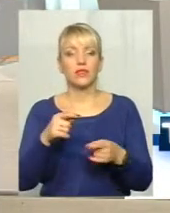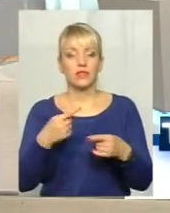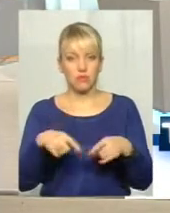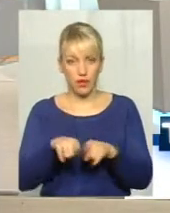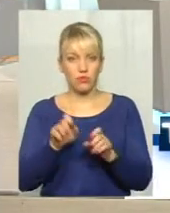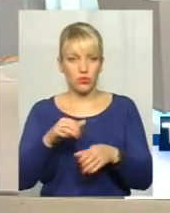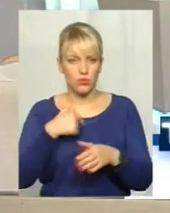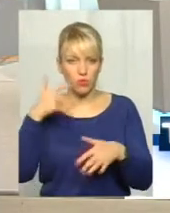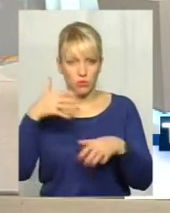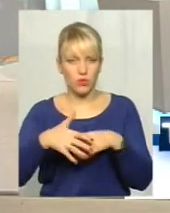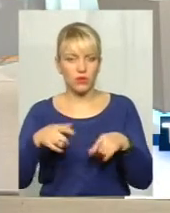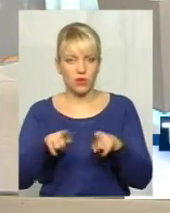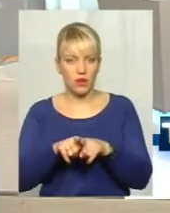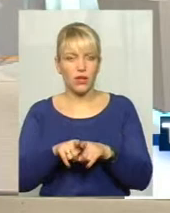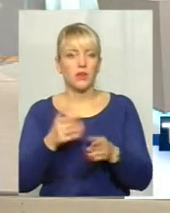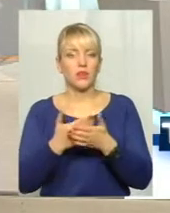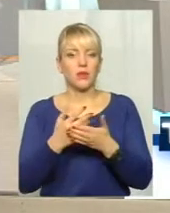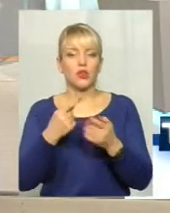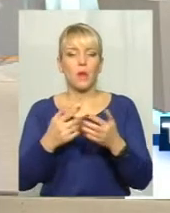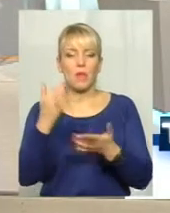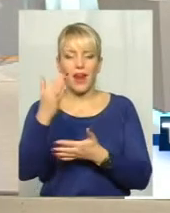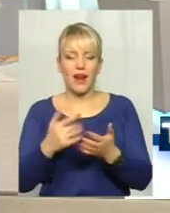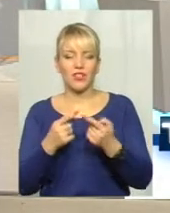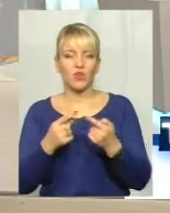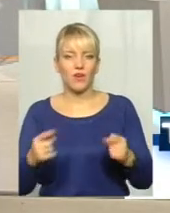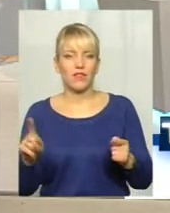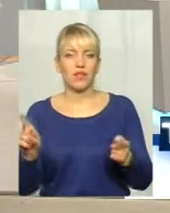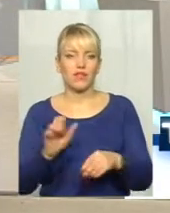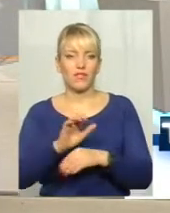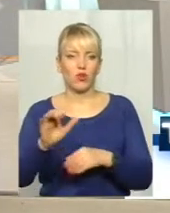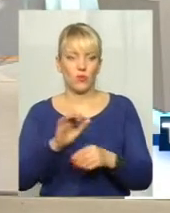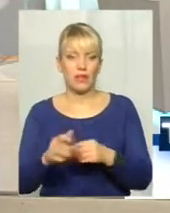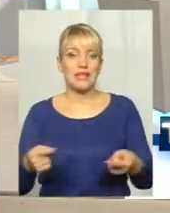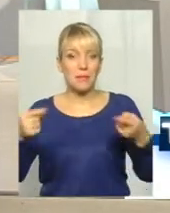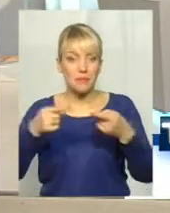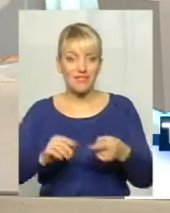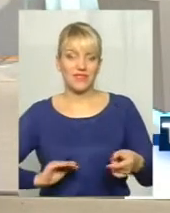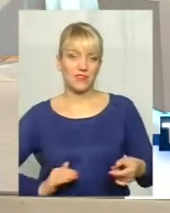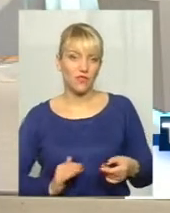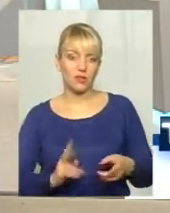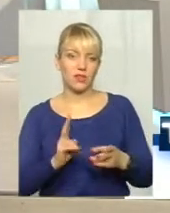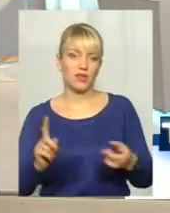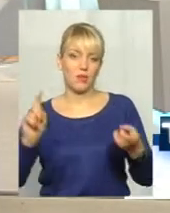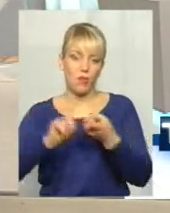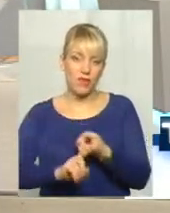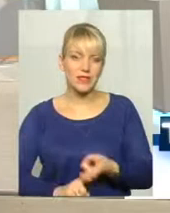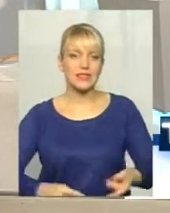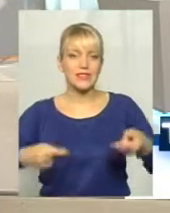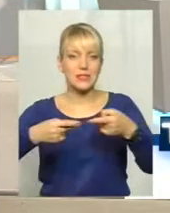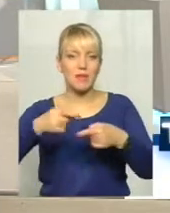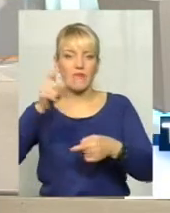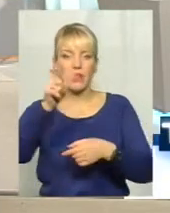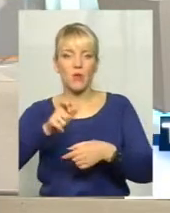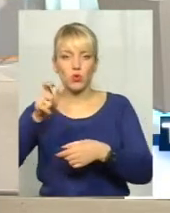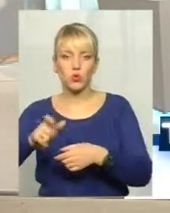що затвердять перелік тих товарів, які виробляють певні фірми, які пов'язані з певними особами в нашій країні,